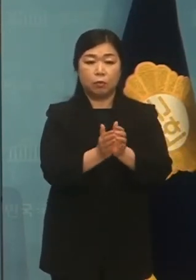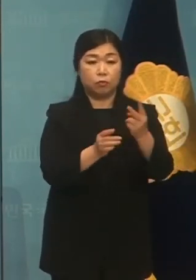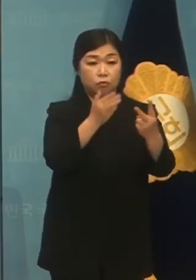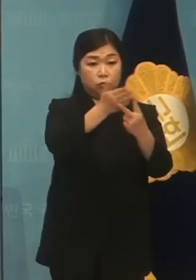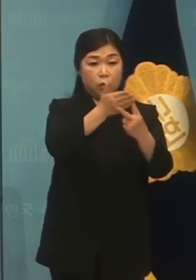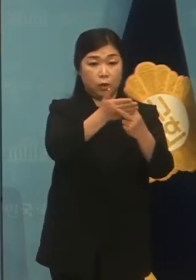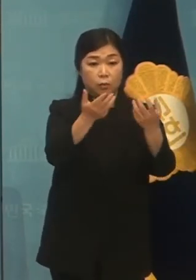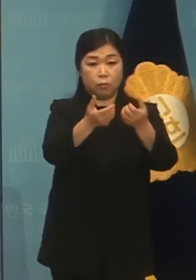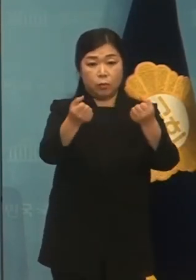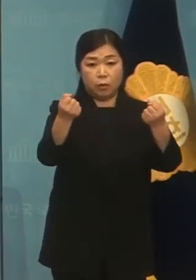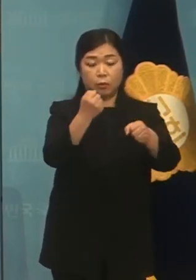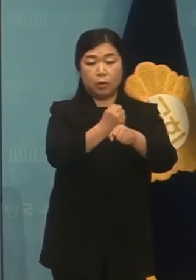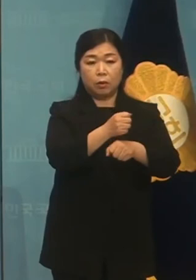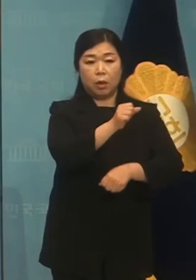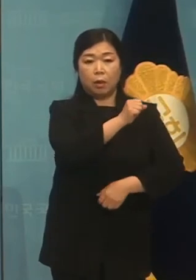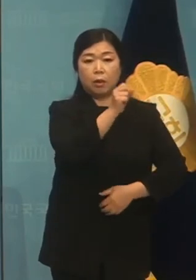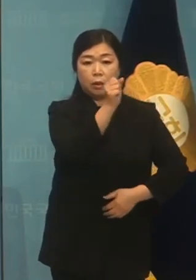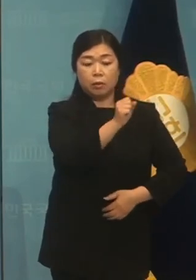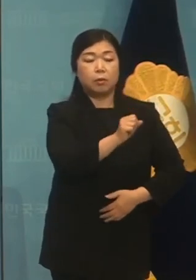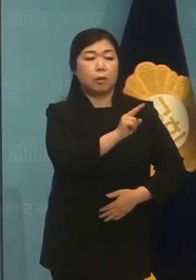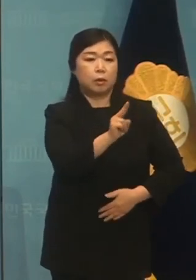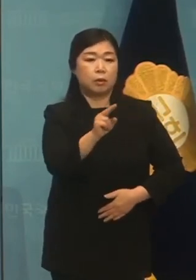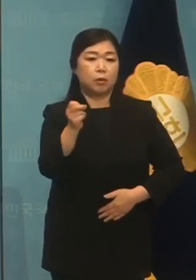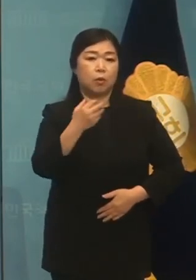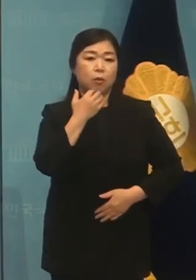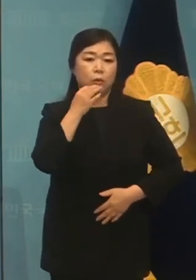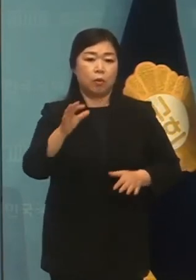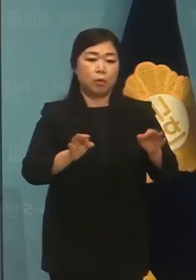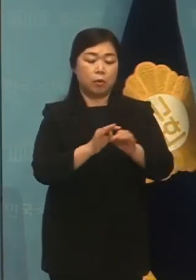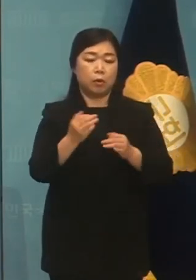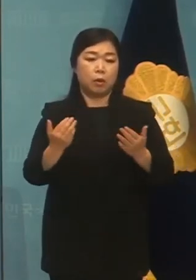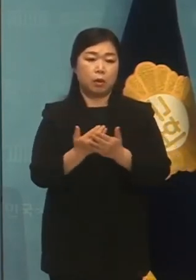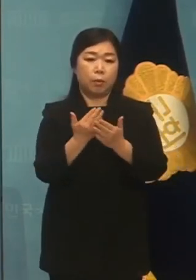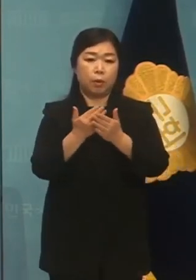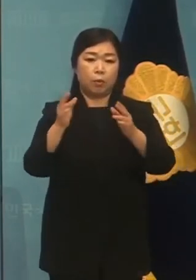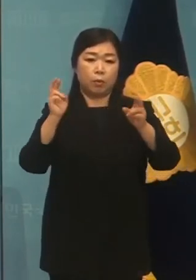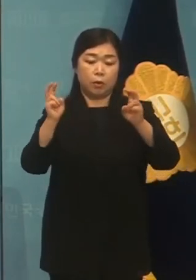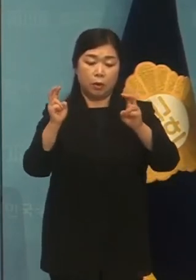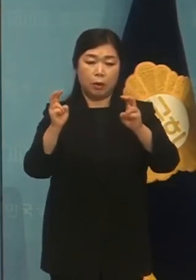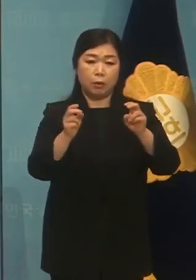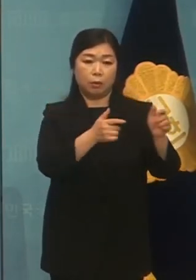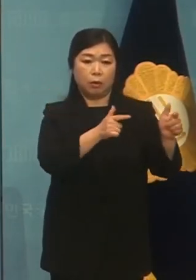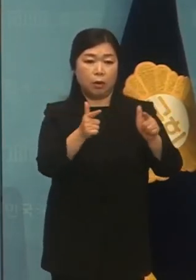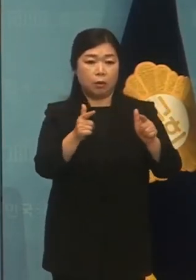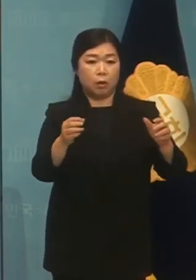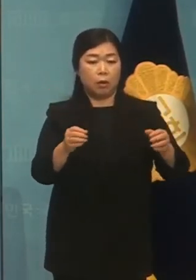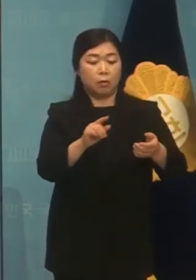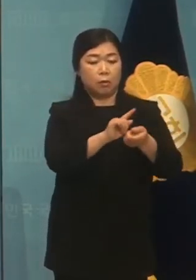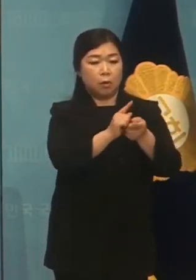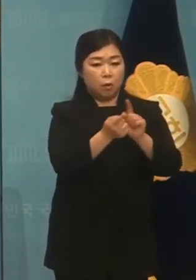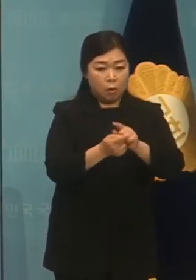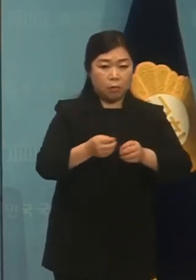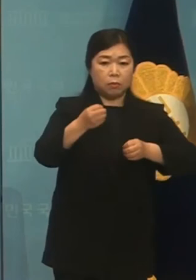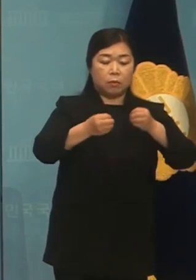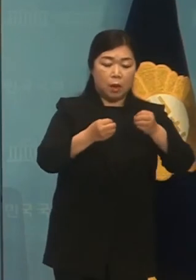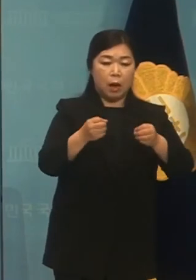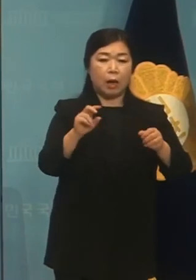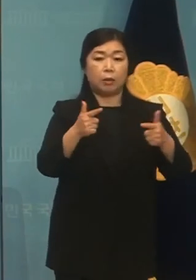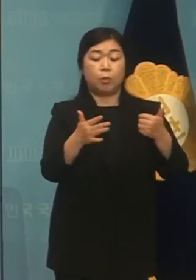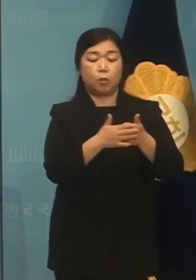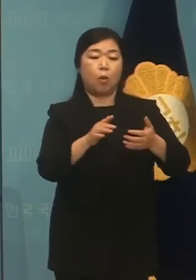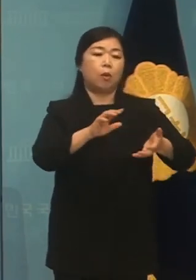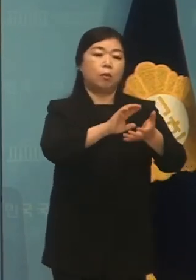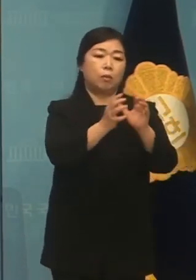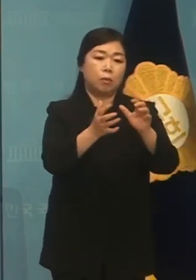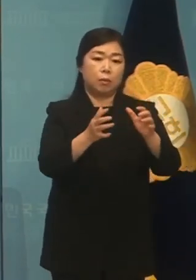분리를 시키면 SH와 이 서울경제개발공사가 여러 가지를 경쟁하고 또